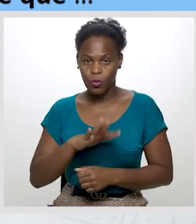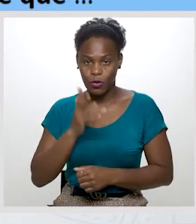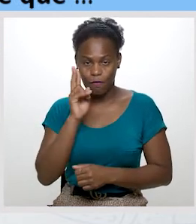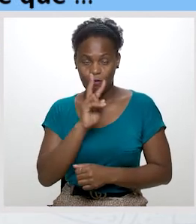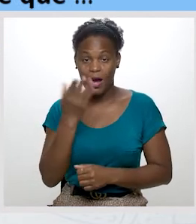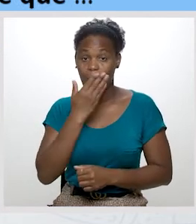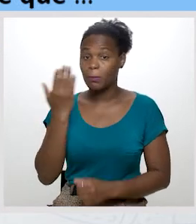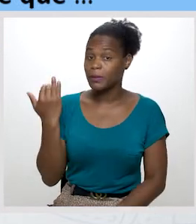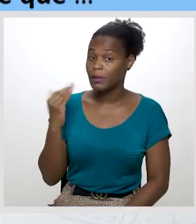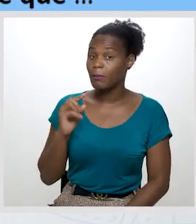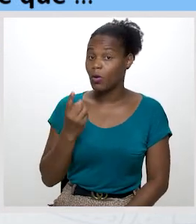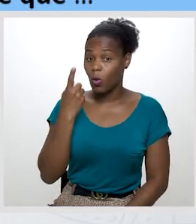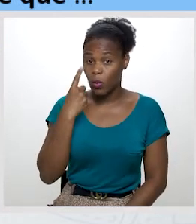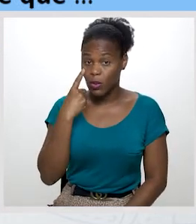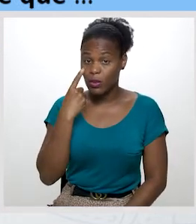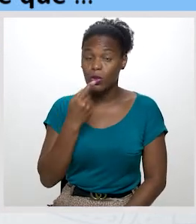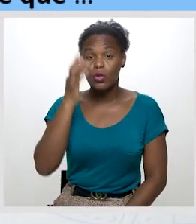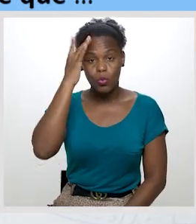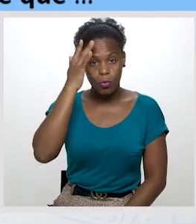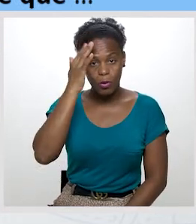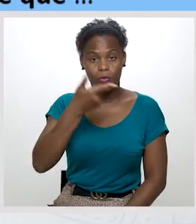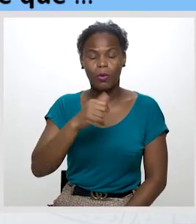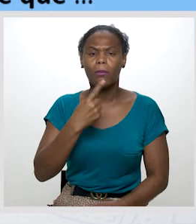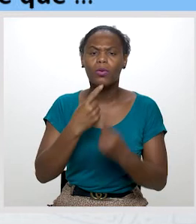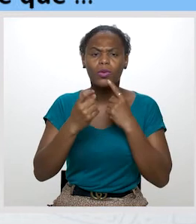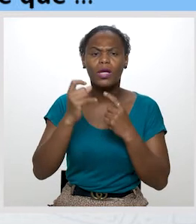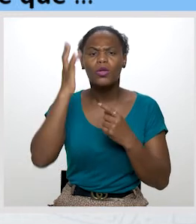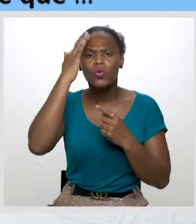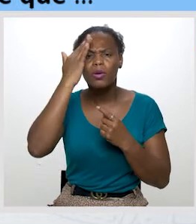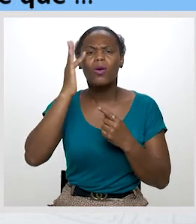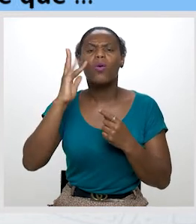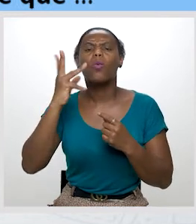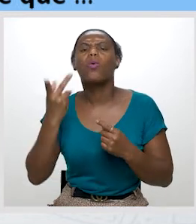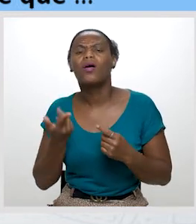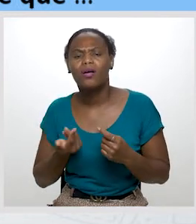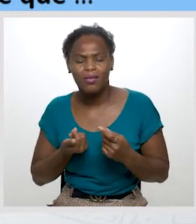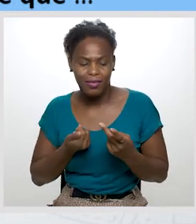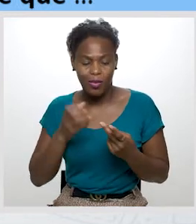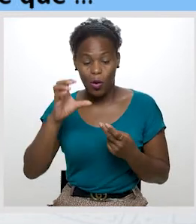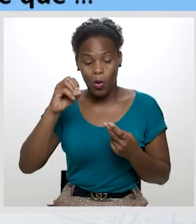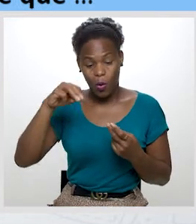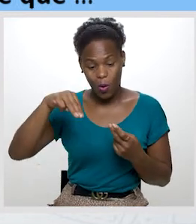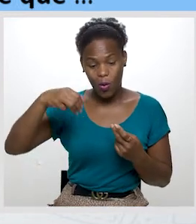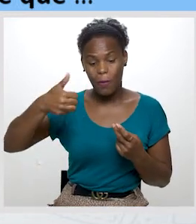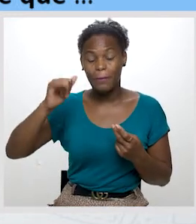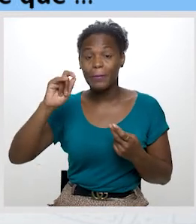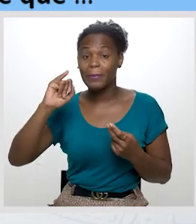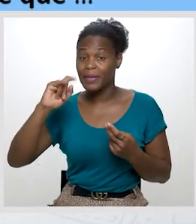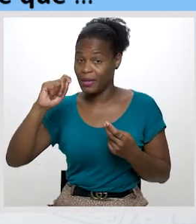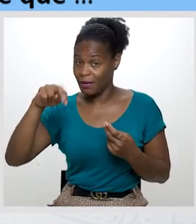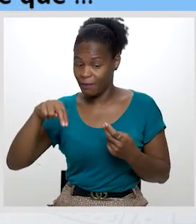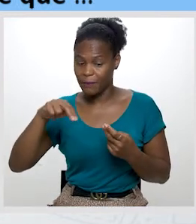cours dernier que pour connaître le nombre, on va dire combien. Et de l'autre côté, tu peux voir qu'avec la